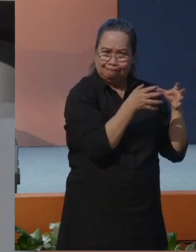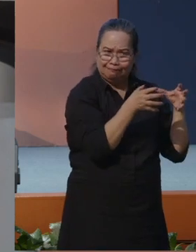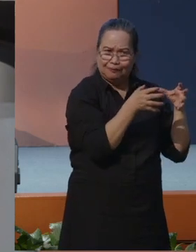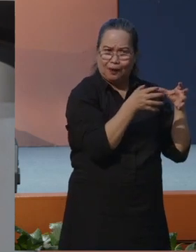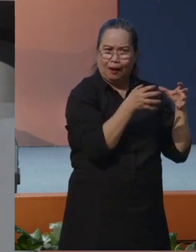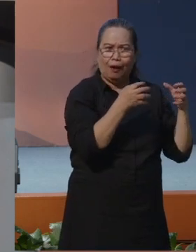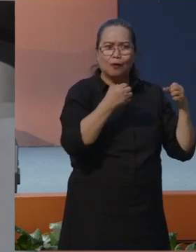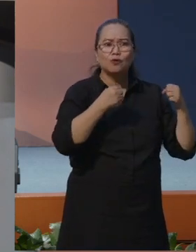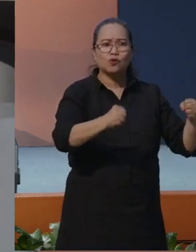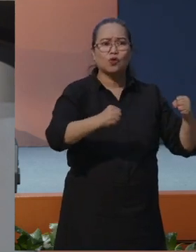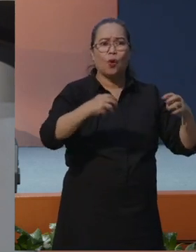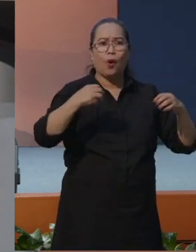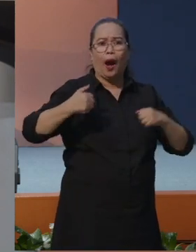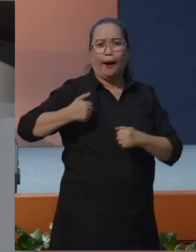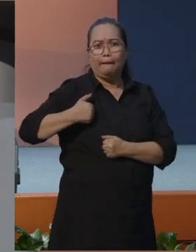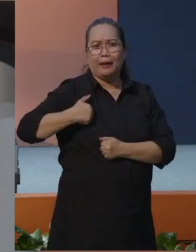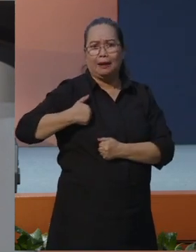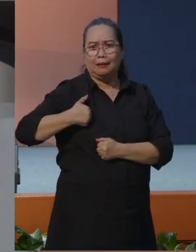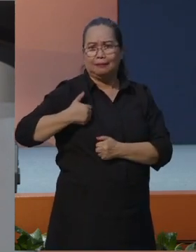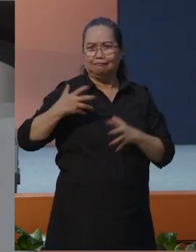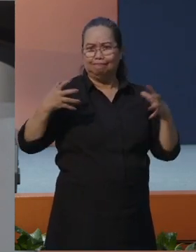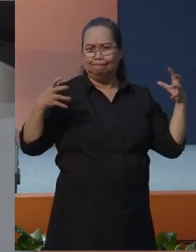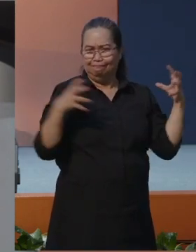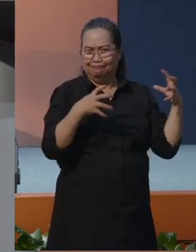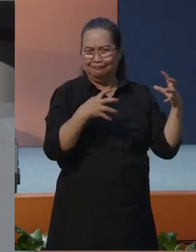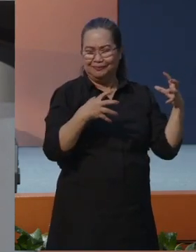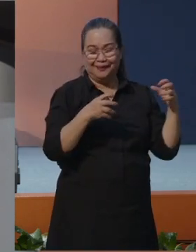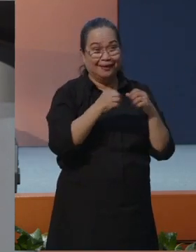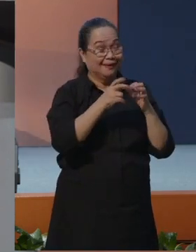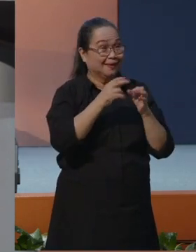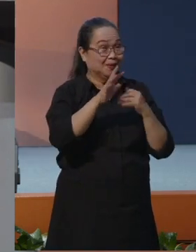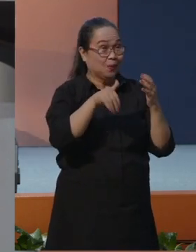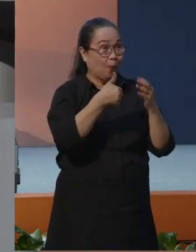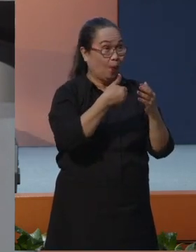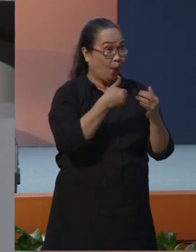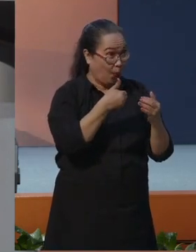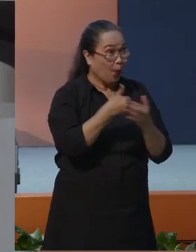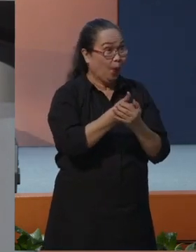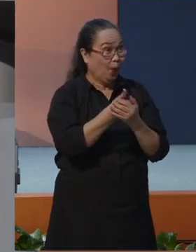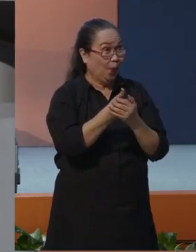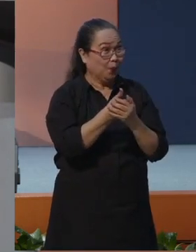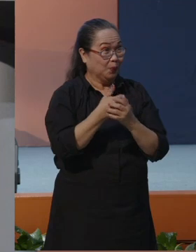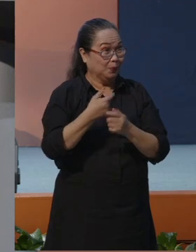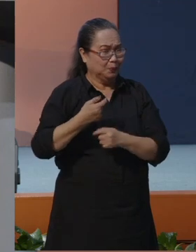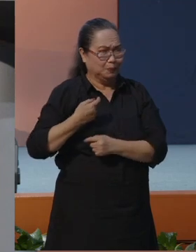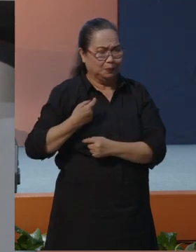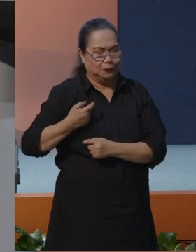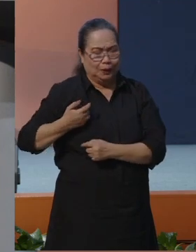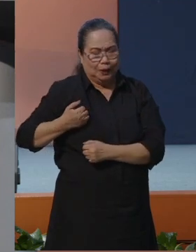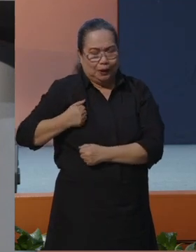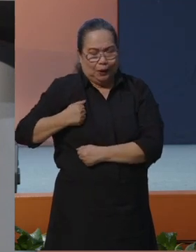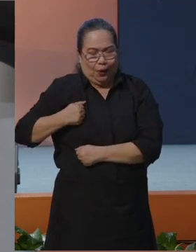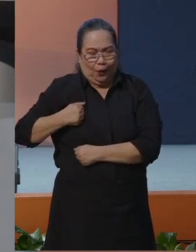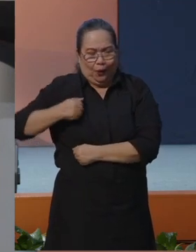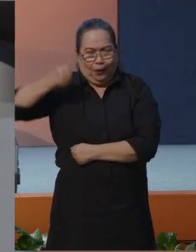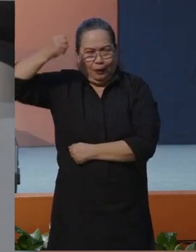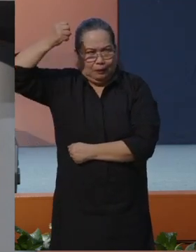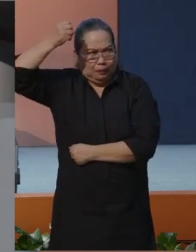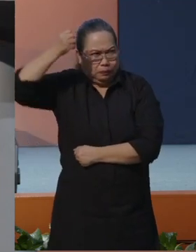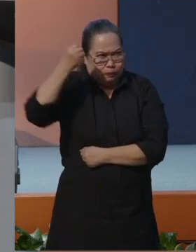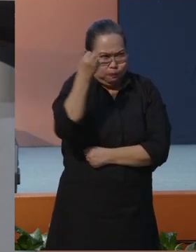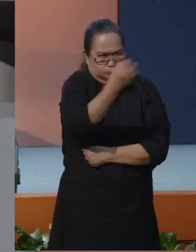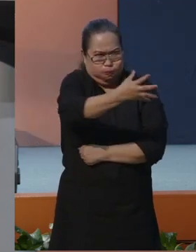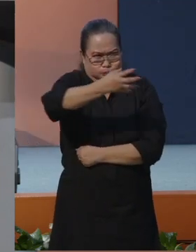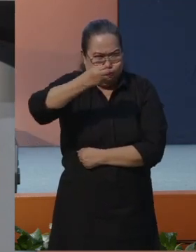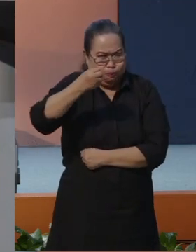malaking puwersa. Ang sabi sa verse 4, and they came out with all their troops, a great horde, in number